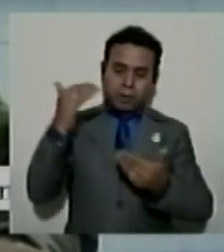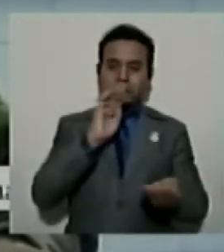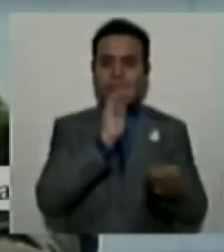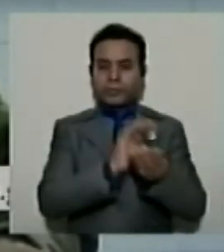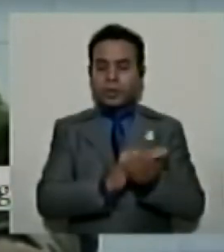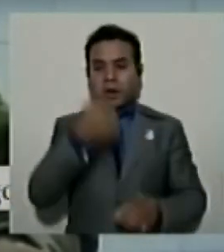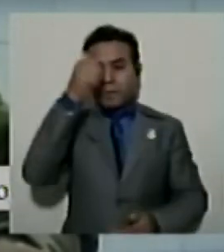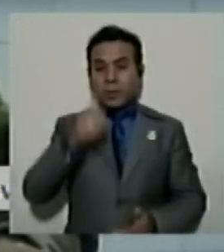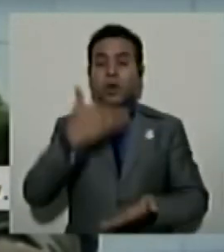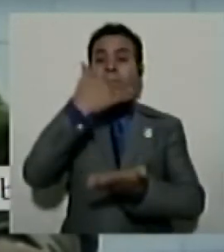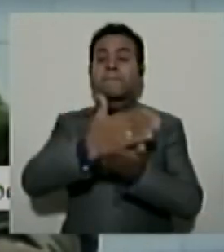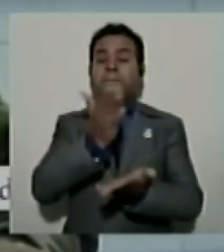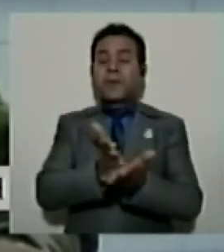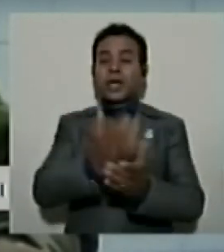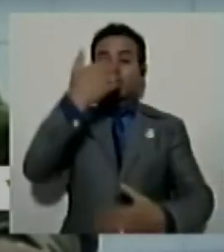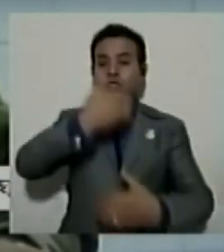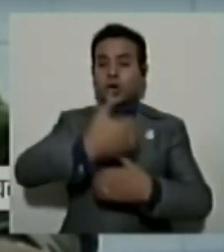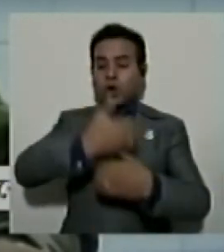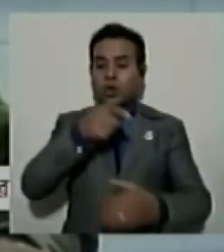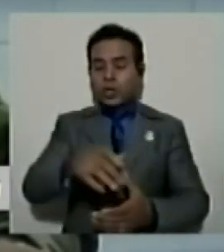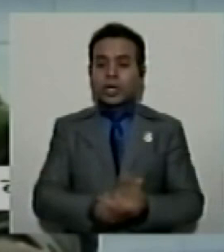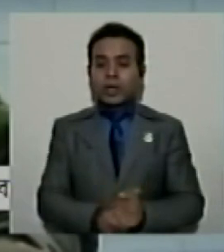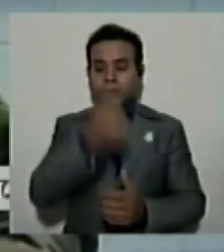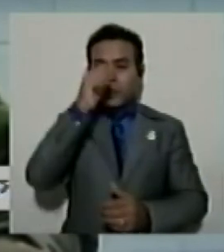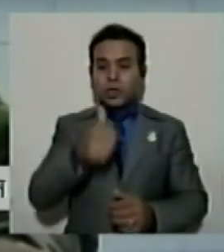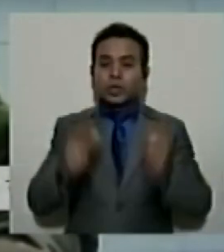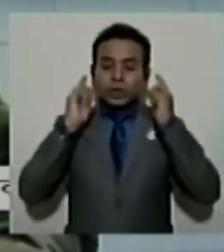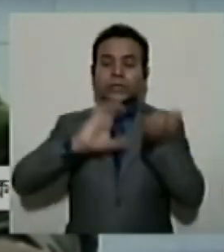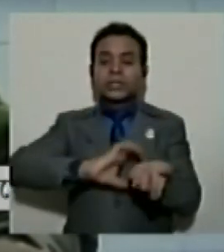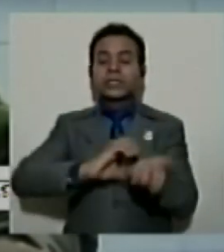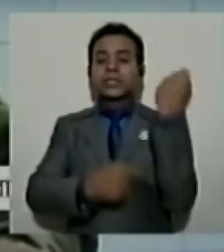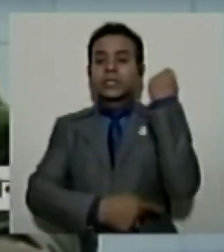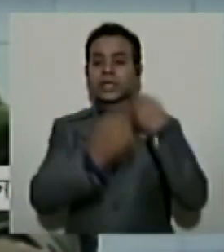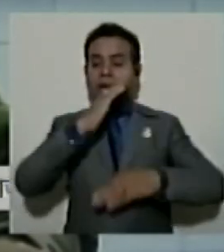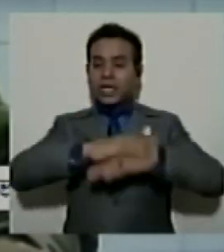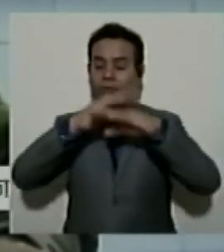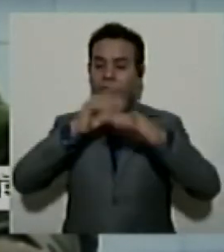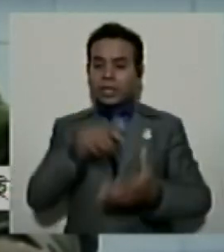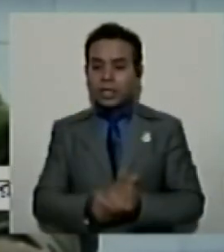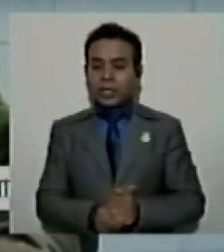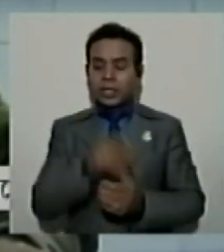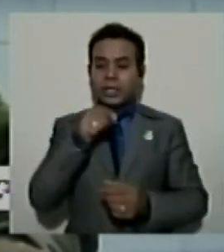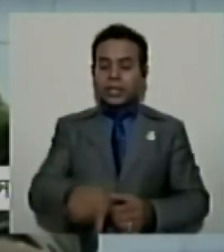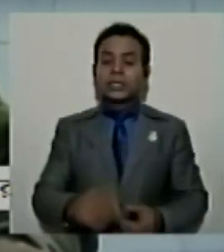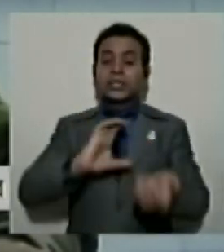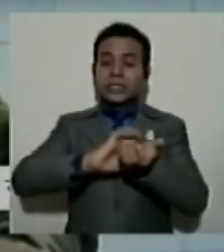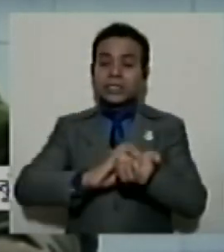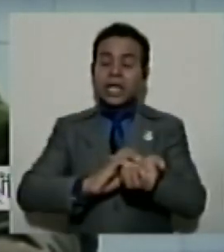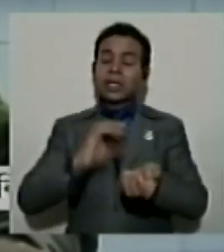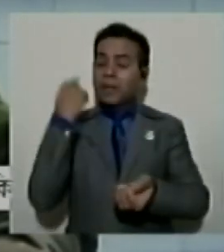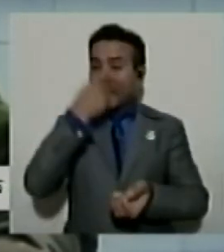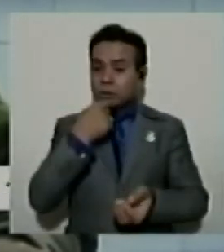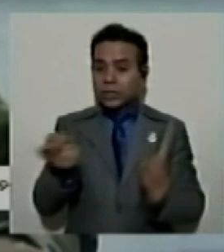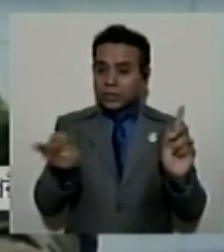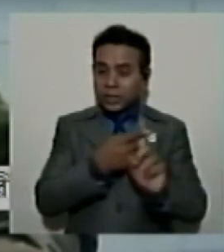বিভিন্ন স্তরে চিকিৎসক এবং চিকিৎসা সহায়তার সাথে যারা জড়িত তাদের জন্য আমরা গড়ে